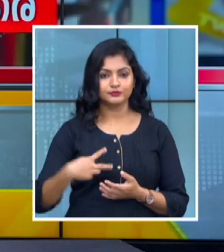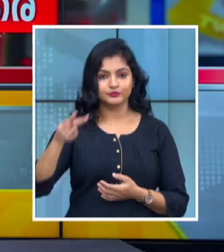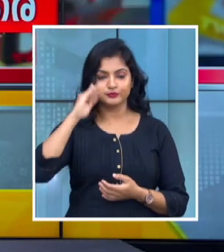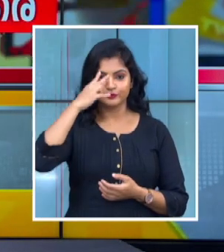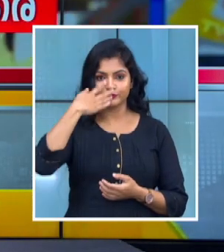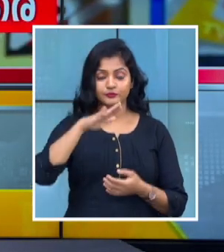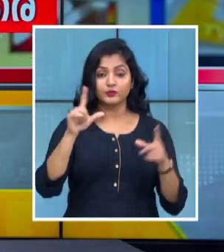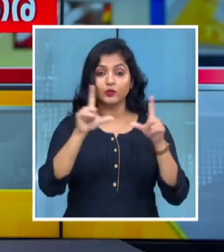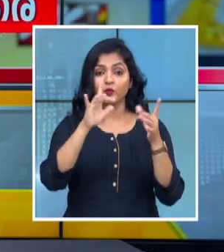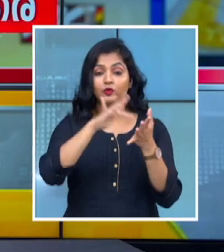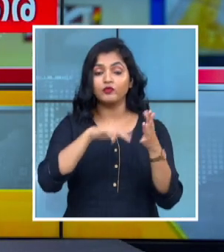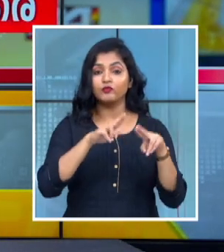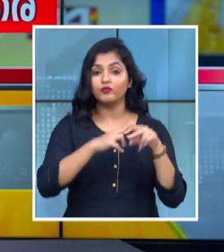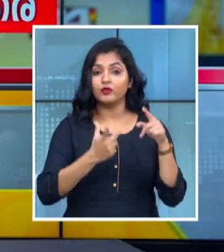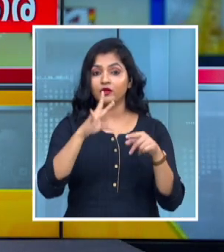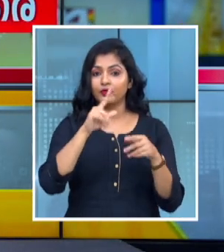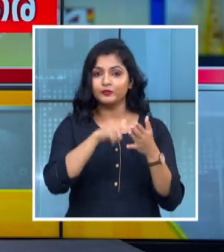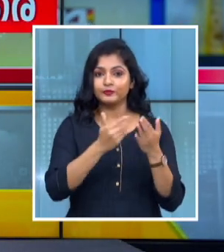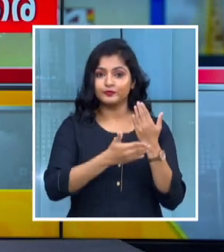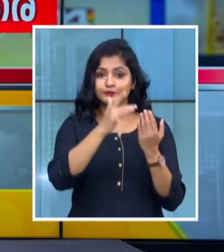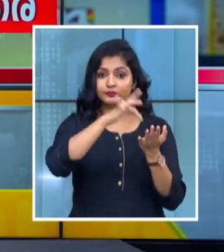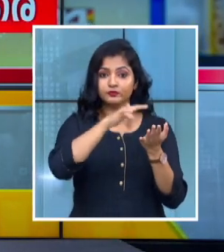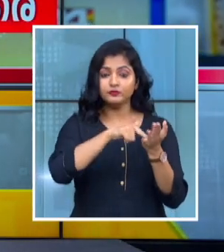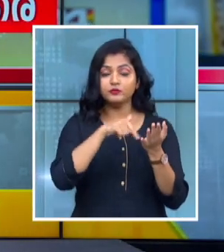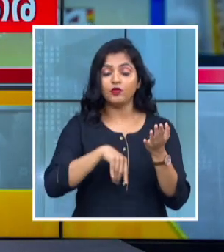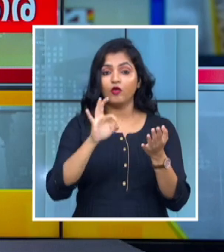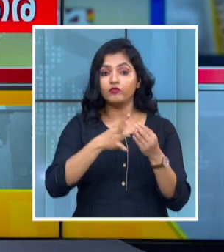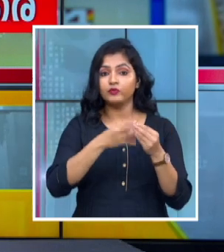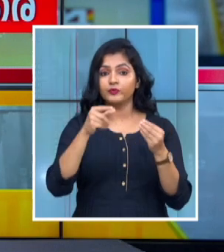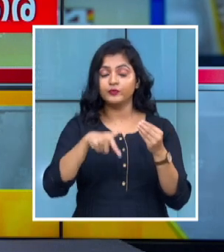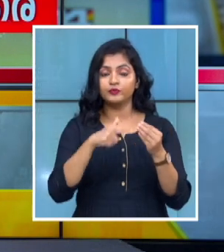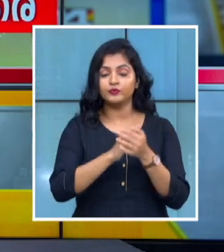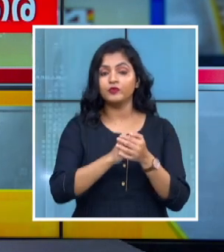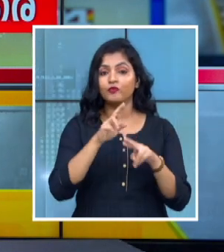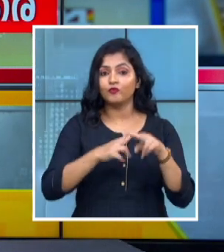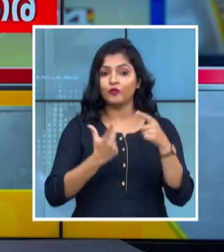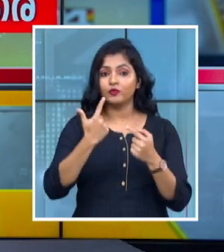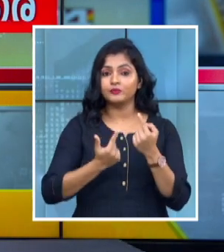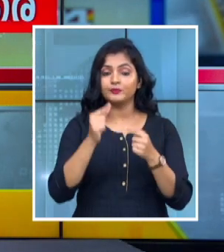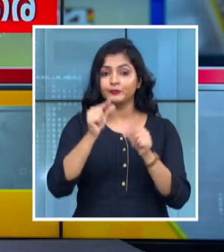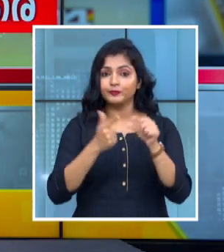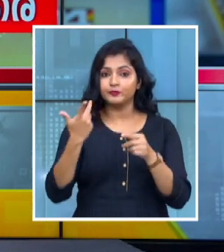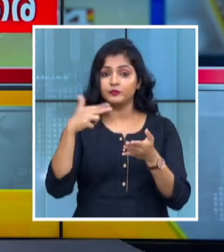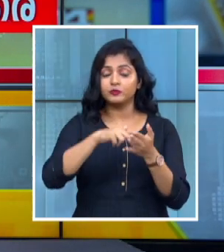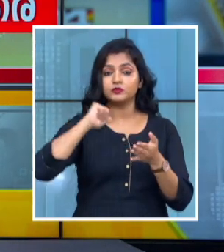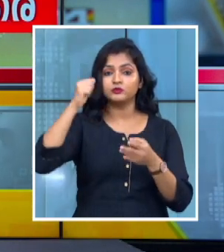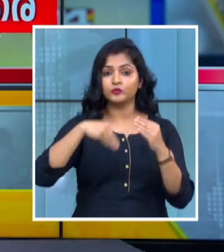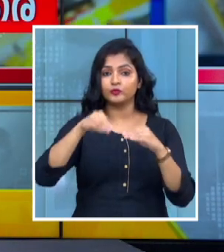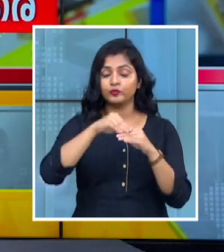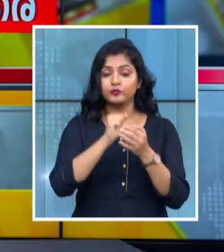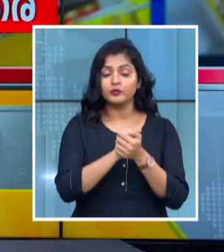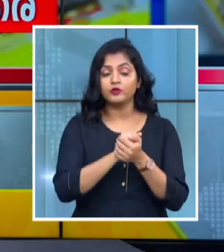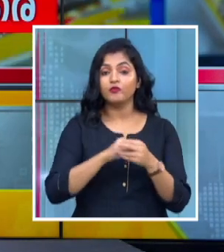ഇന്നിതുവരെയിലേക്ക് തിരികെ. വയനാട് വന്യജീവി സങ്കേതത്തിലെ തോൽപ്പെട്ടി റേഞ്ച് ഓഫീസിന് മുന്നിൽ ഗോത്രവിഭാഗത്തിന്റെ കുത്തിയിരിപ്പ് സമരം. വേണ്ടത്ര ക്രമീകരണങ്ങൾ ഇല്ലാതെ വനംവകുപ്പ്